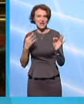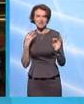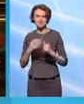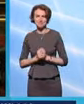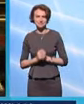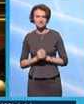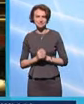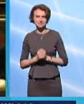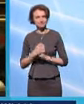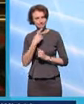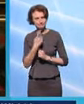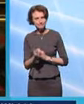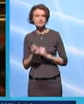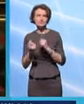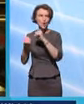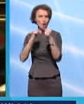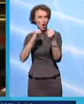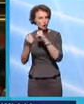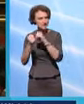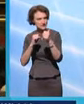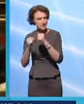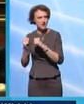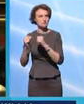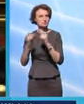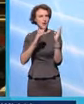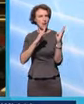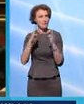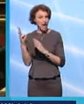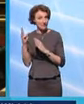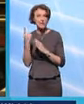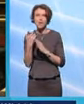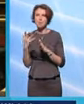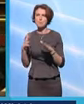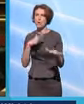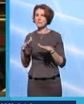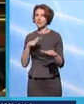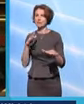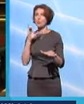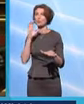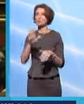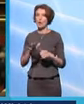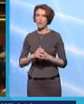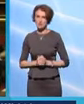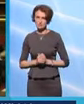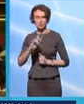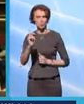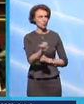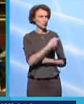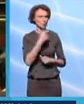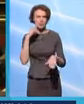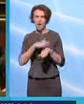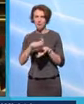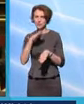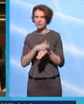La lotta alla mafia deve essere un movimento culturale che abitui tutti a sentire la